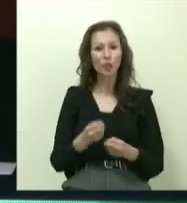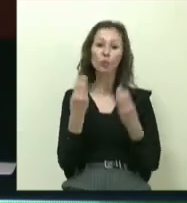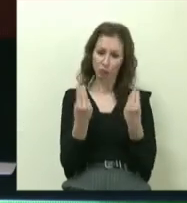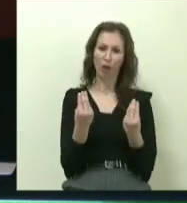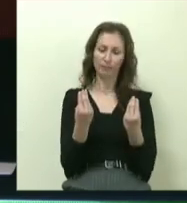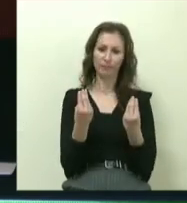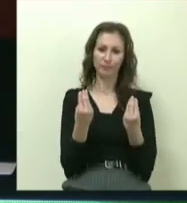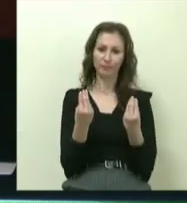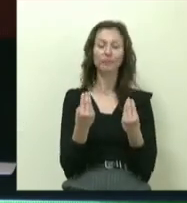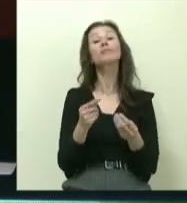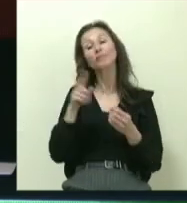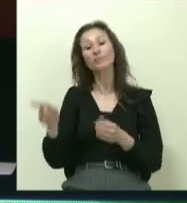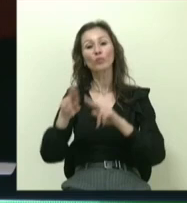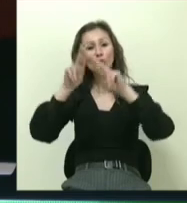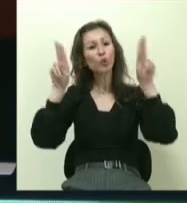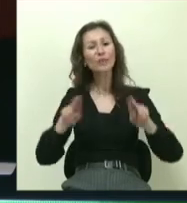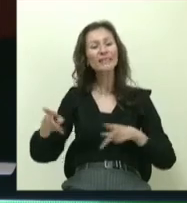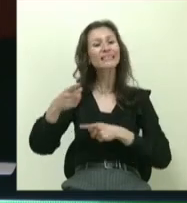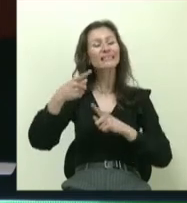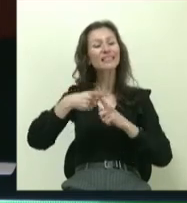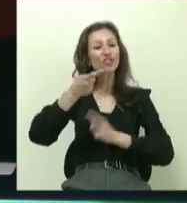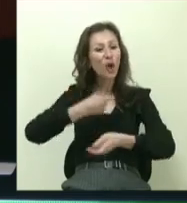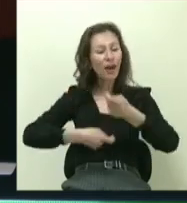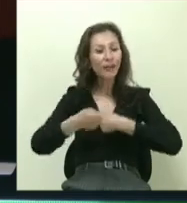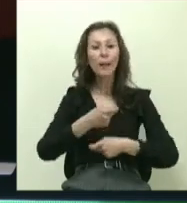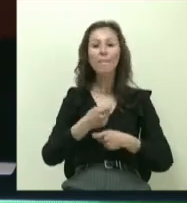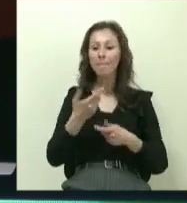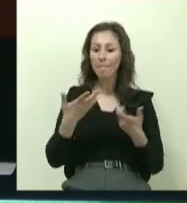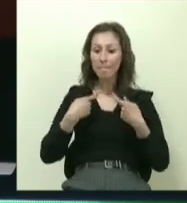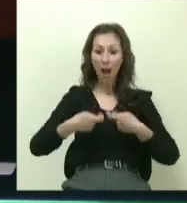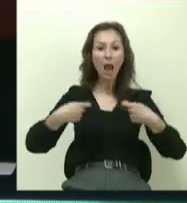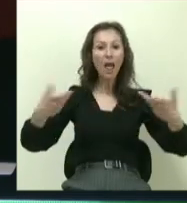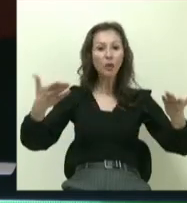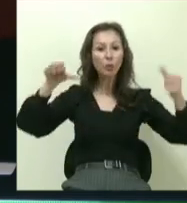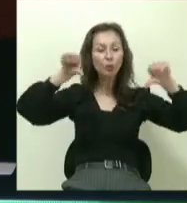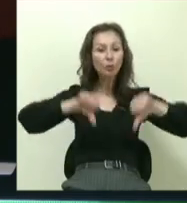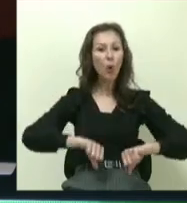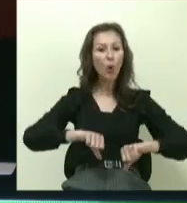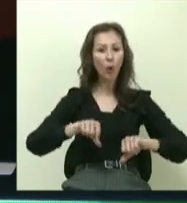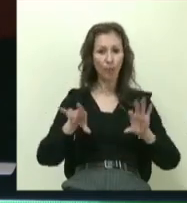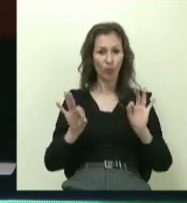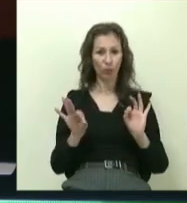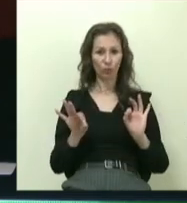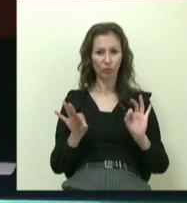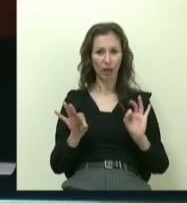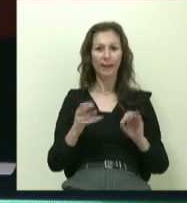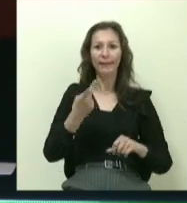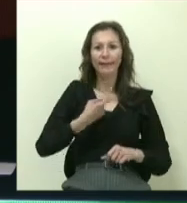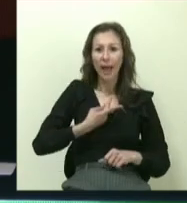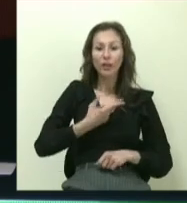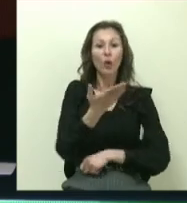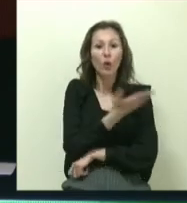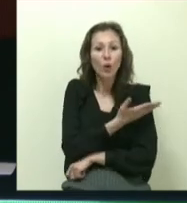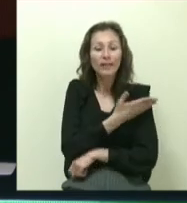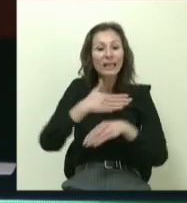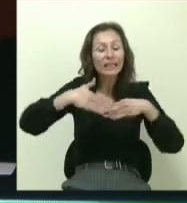ama öte yandan uluslararası ticaretin maliyeti düşüyor Bu durumda kendi ülkelerinde